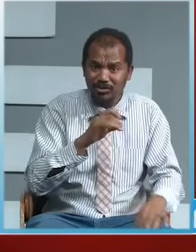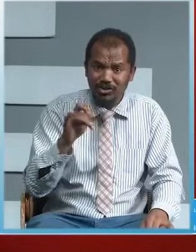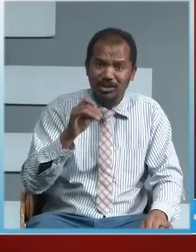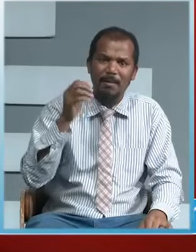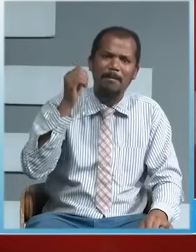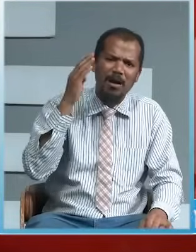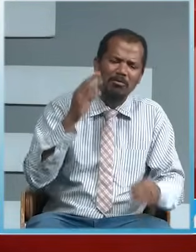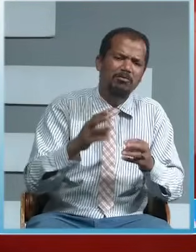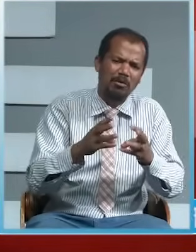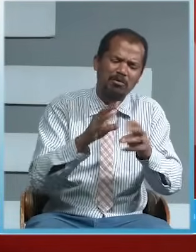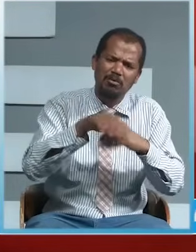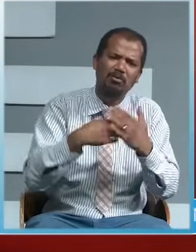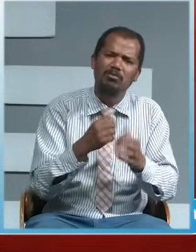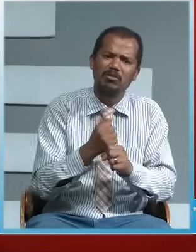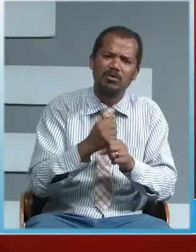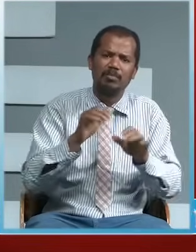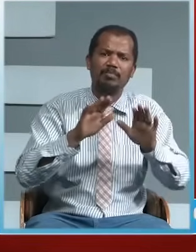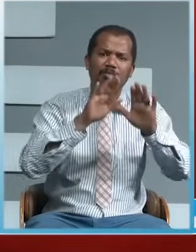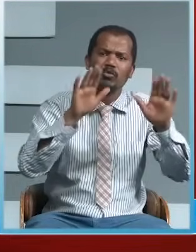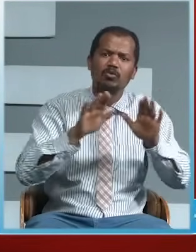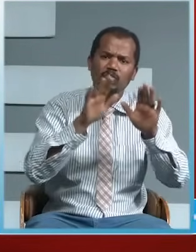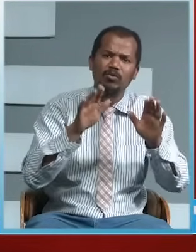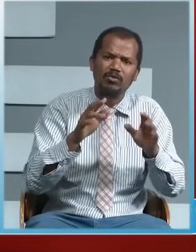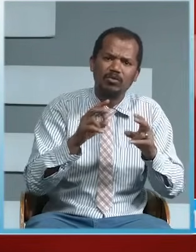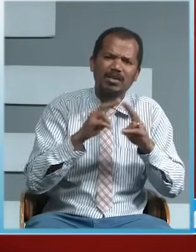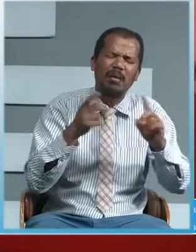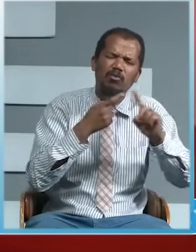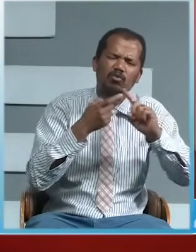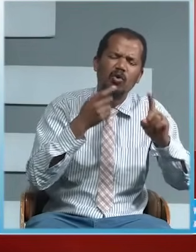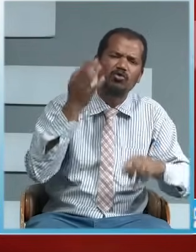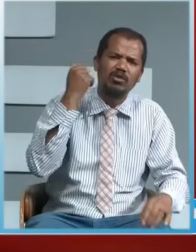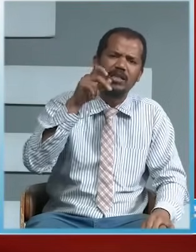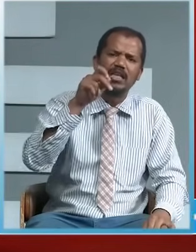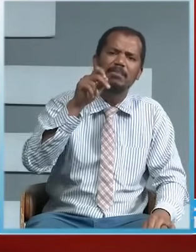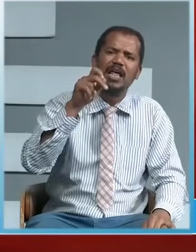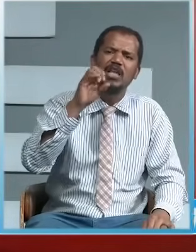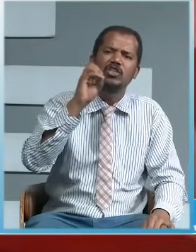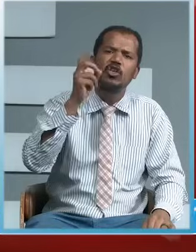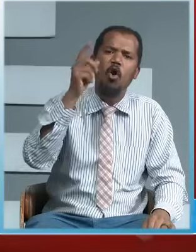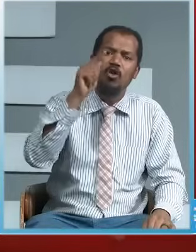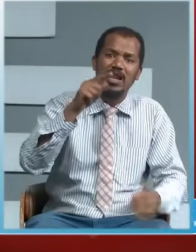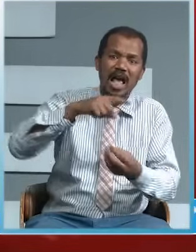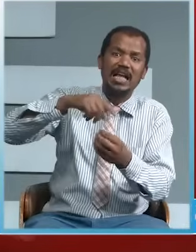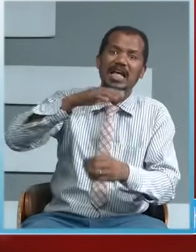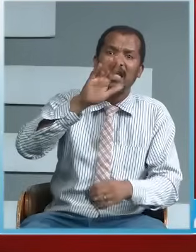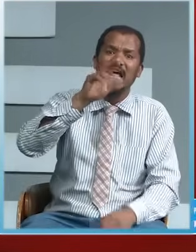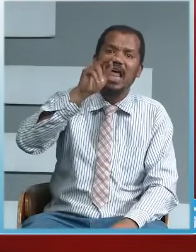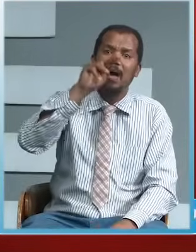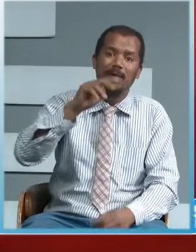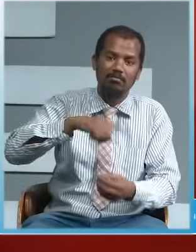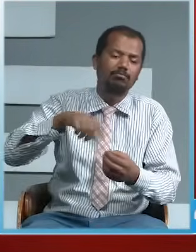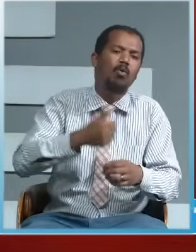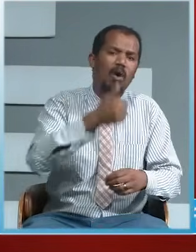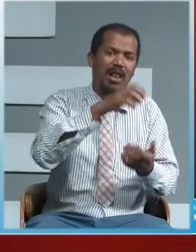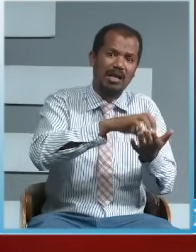ባንኮች እንዲሁም መንገዶች ምናምን ይሰራሉ። ከእሁድ ለታ ምናምን በጣም ተኩስ ነበረ ወደ ደብረ ጽዮን አካባቢ ገዳማቱ ማለት ዋናው